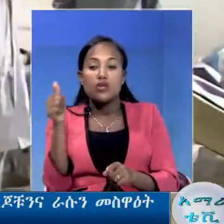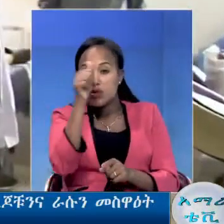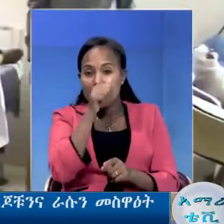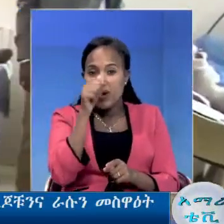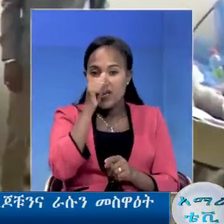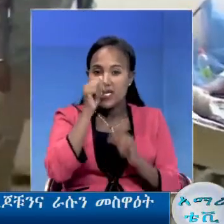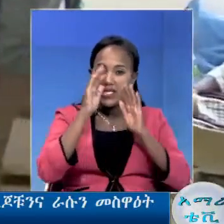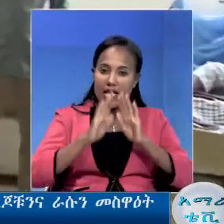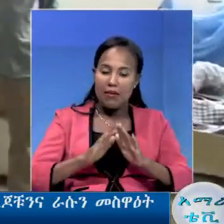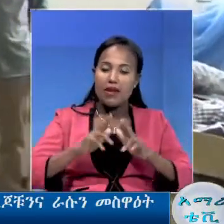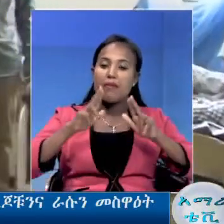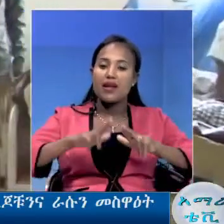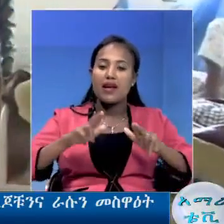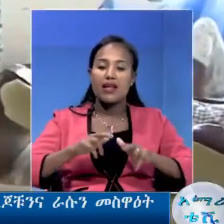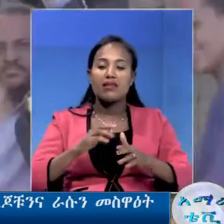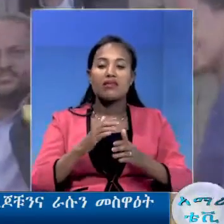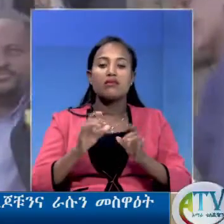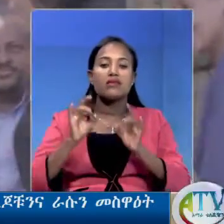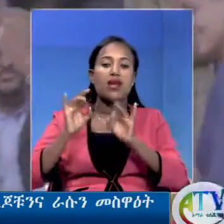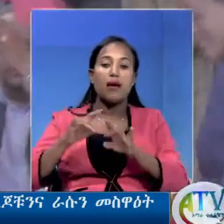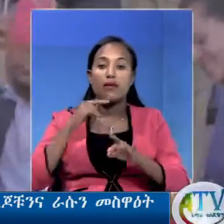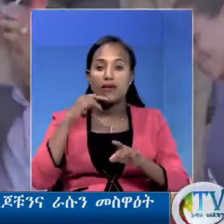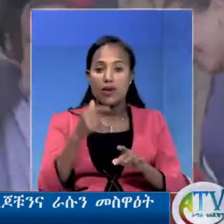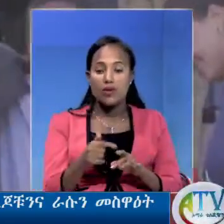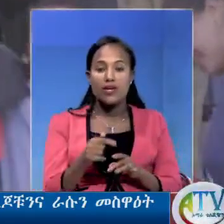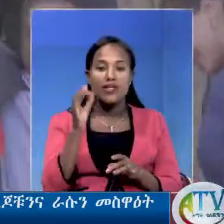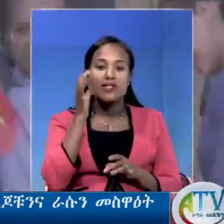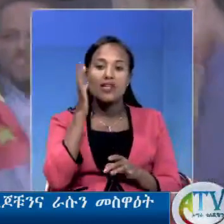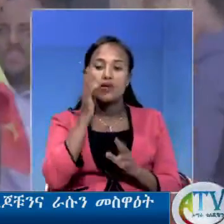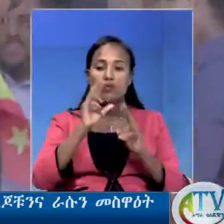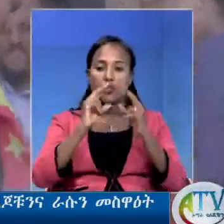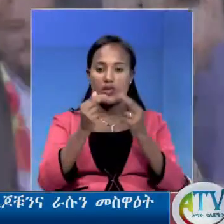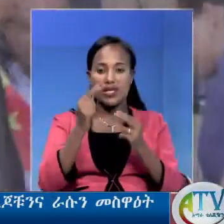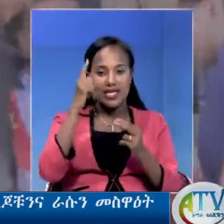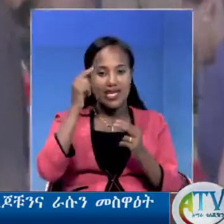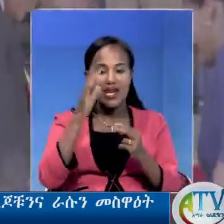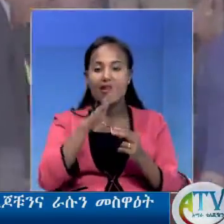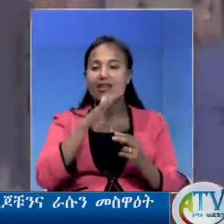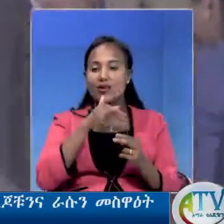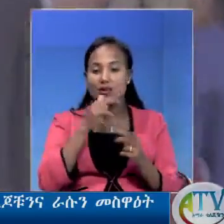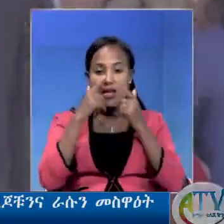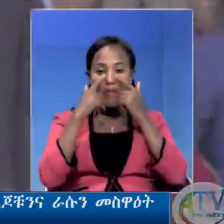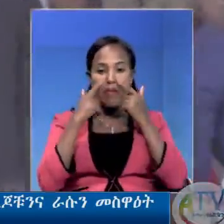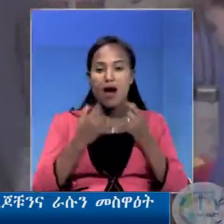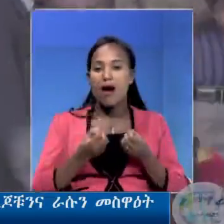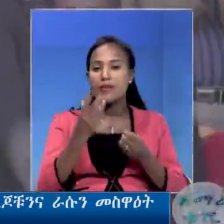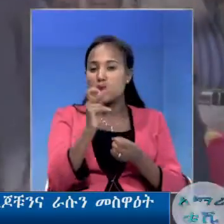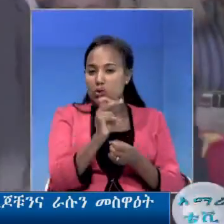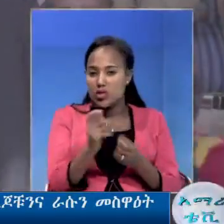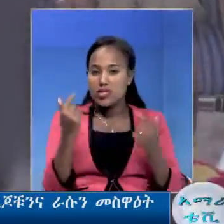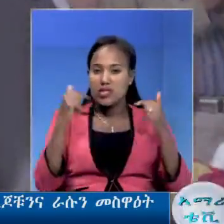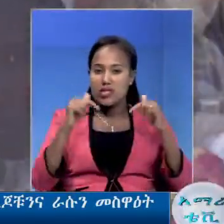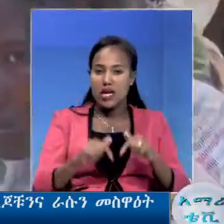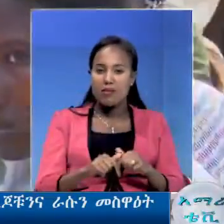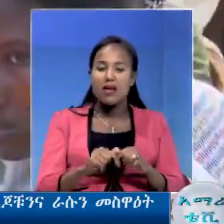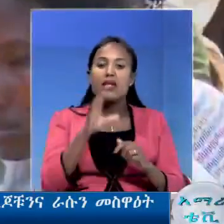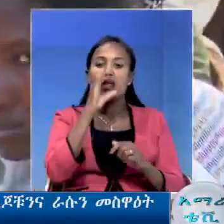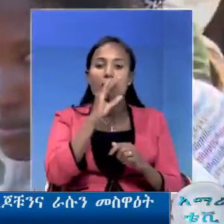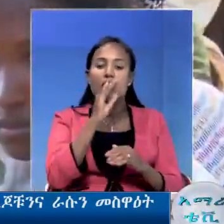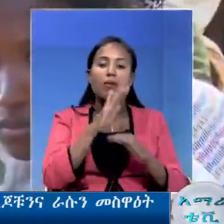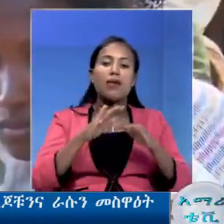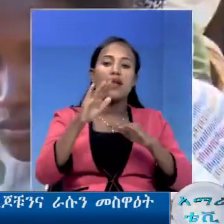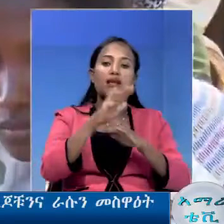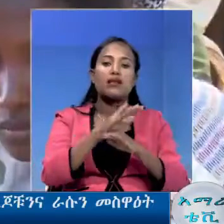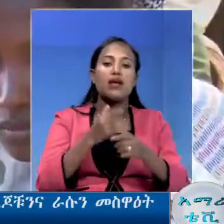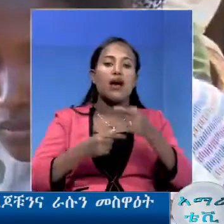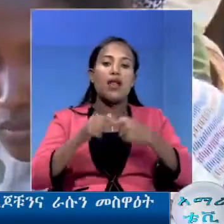ኢትዮጵያውያን ሰላምና መረጋጋት ገደል ይግባ ብሎ የተነሳው የትነግ ቡድን የትግራይን እናቶች እንባ አበዛው እንጂ ዛሬም እንደሚያወራው